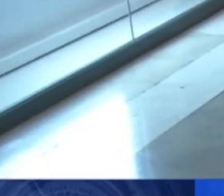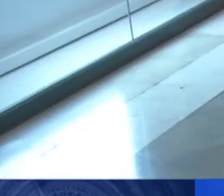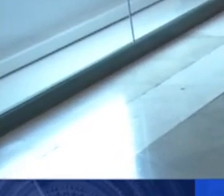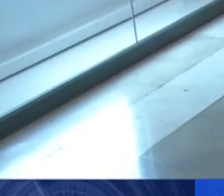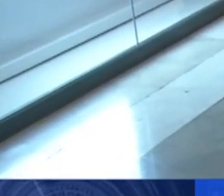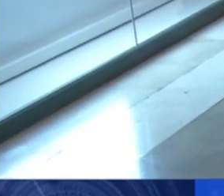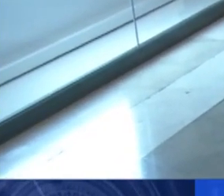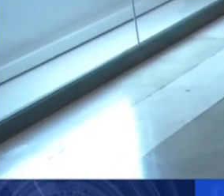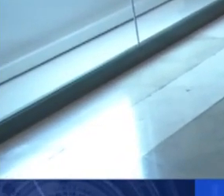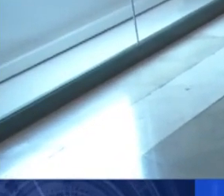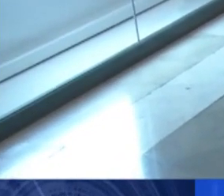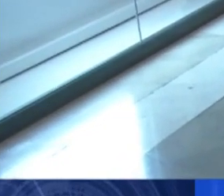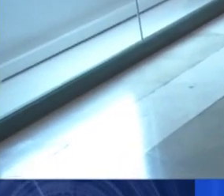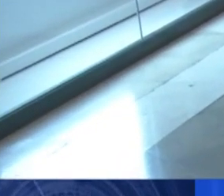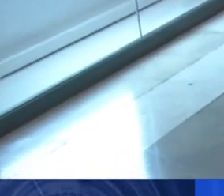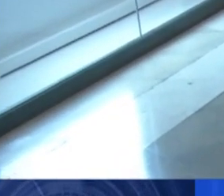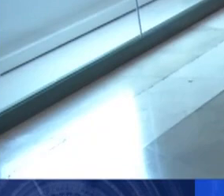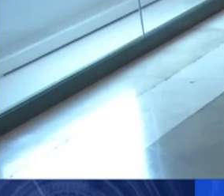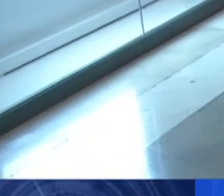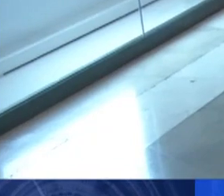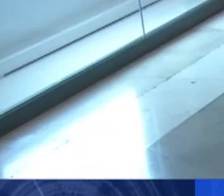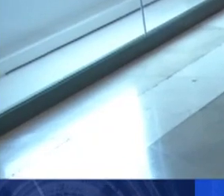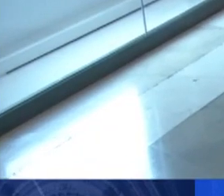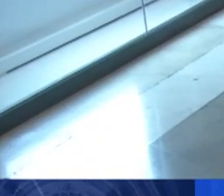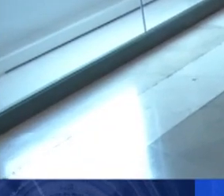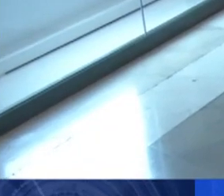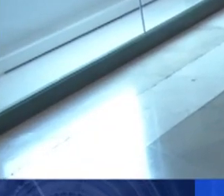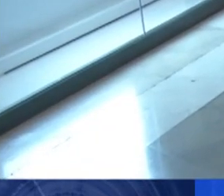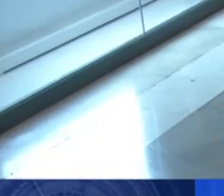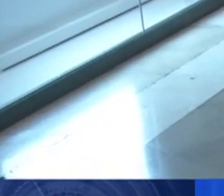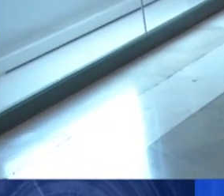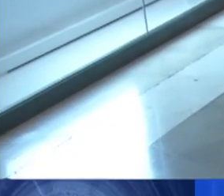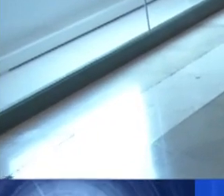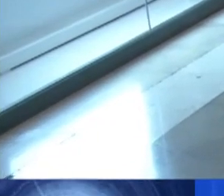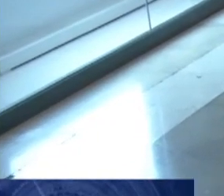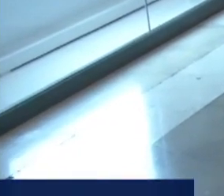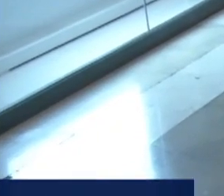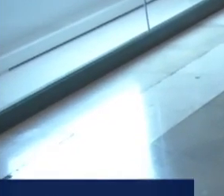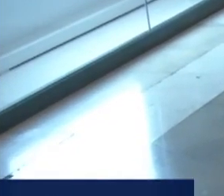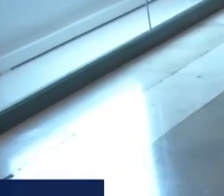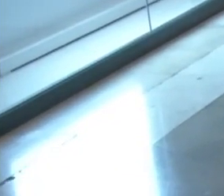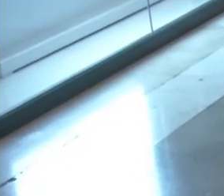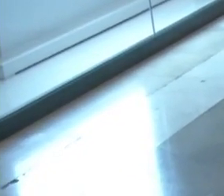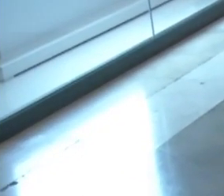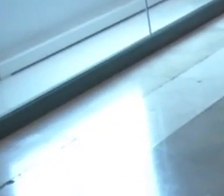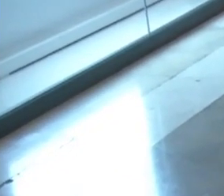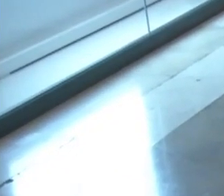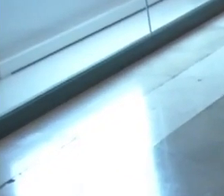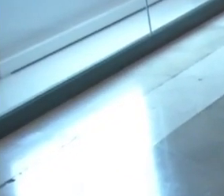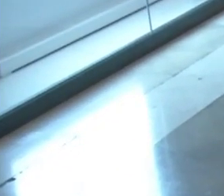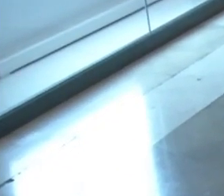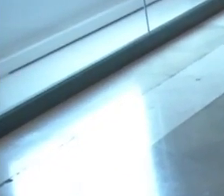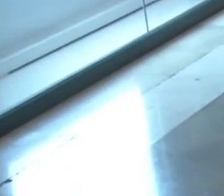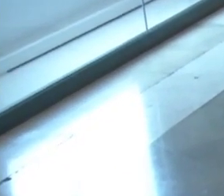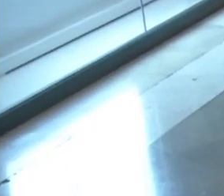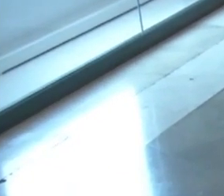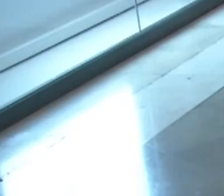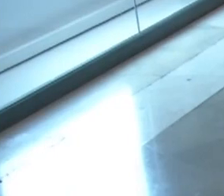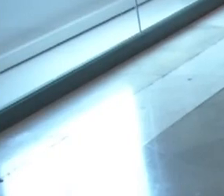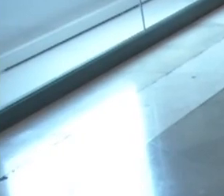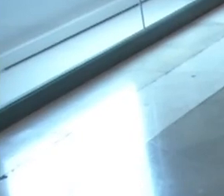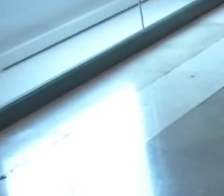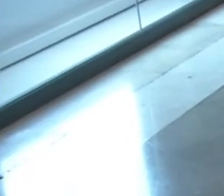مدى حرص الناس وثقافتهم العالية مع قرارات الدولة، وهذا يأتي مع تماشيا مع التداعيات اللي قاعد